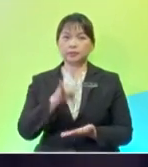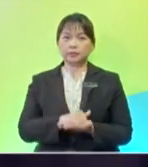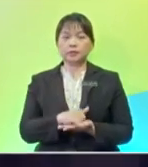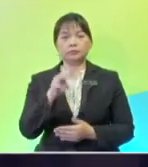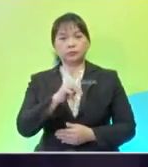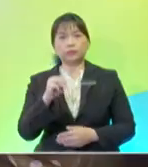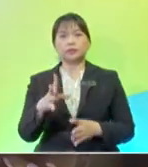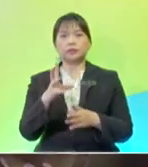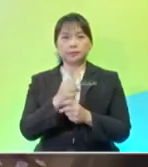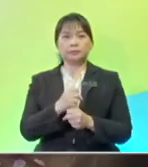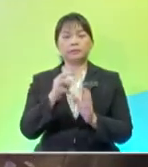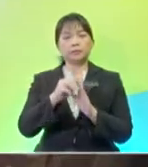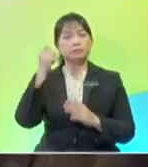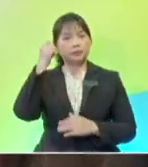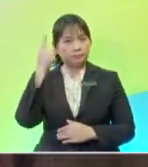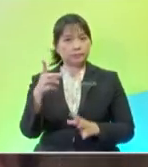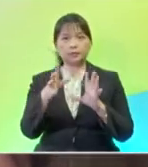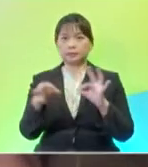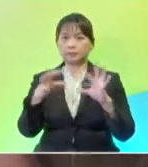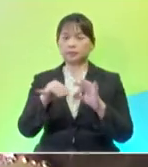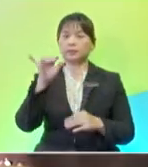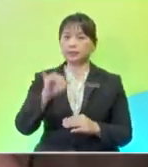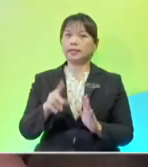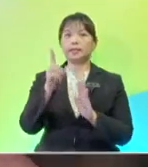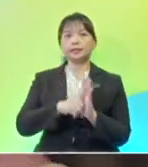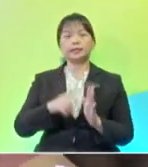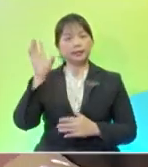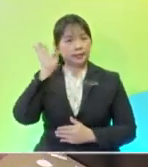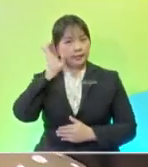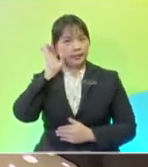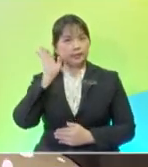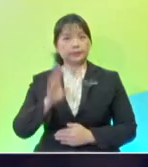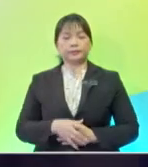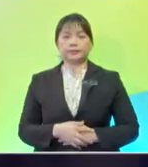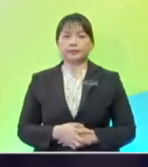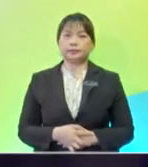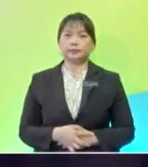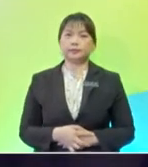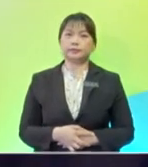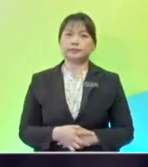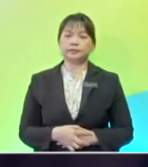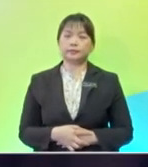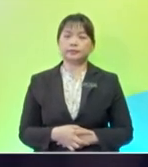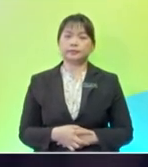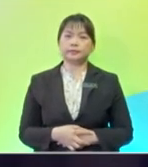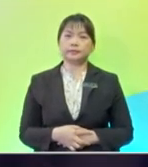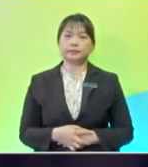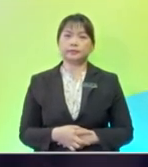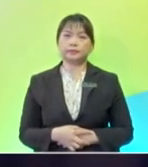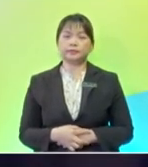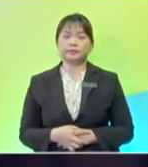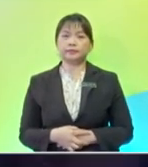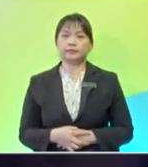dapat memahami cerita yang didengar gambar tadi yang ketiga boleh dengar